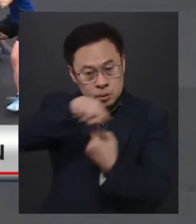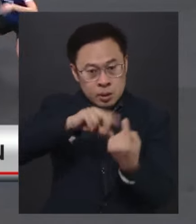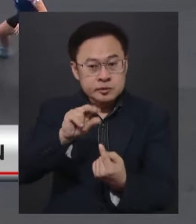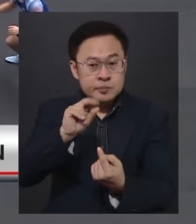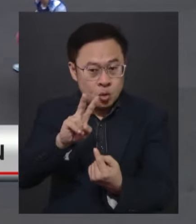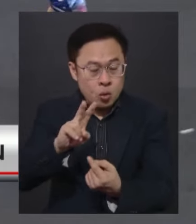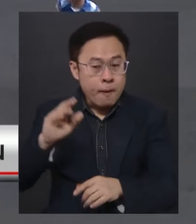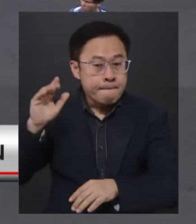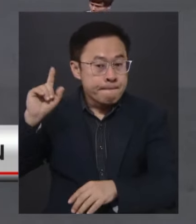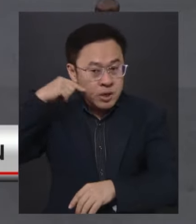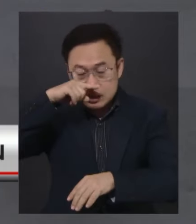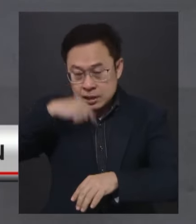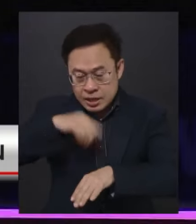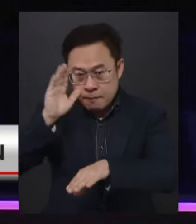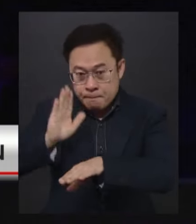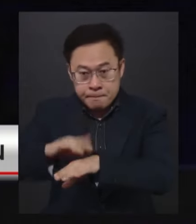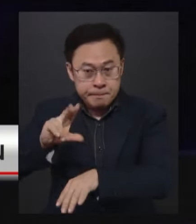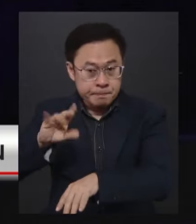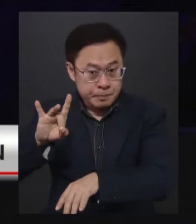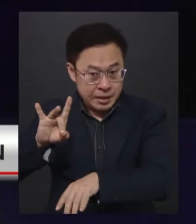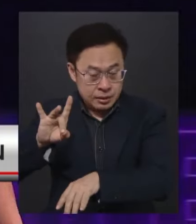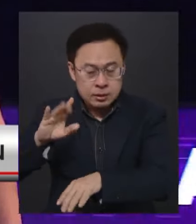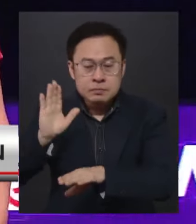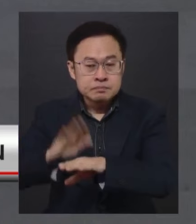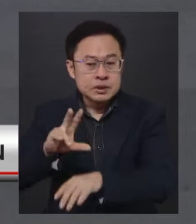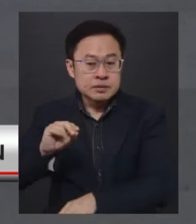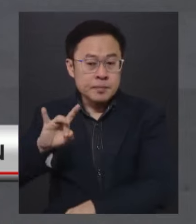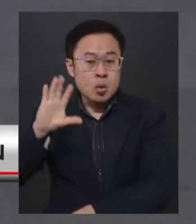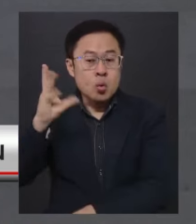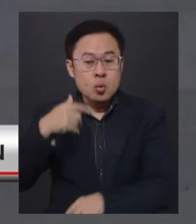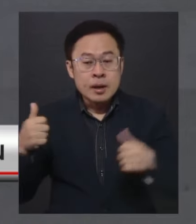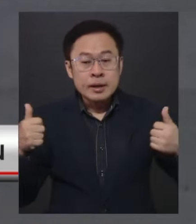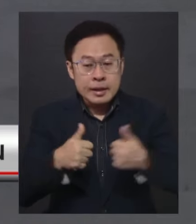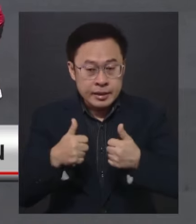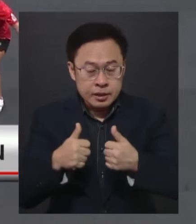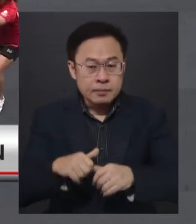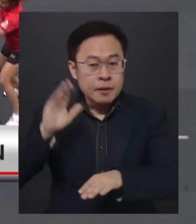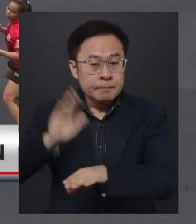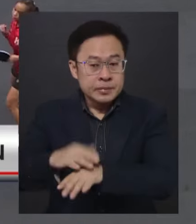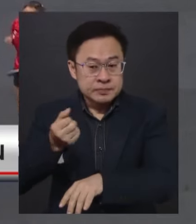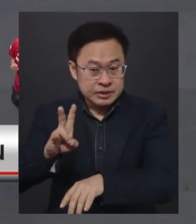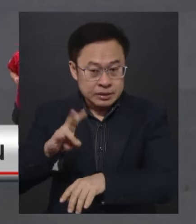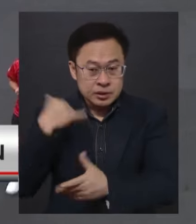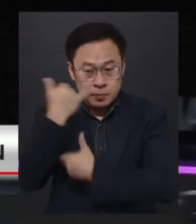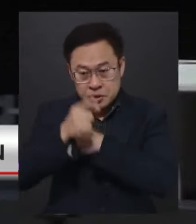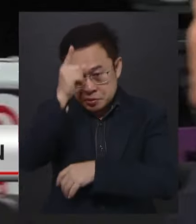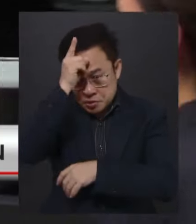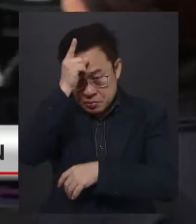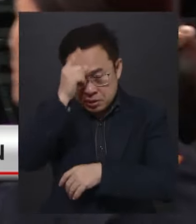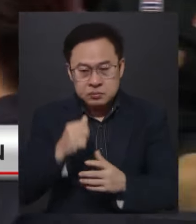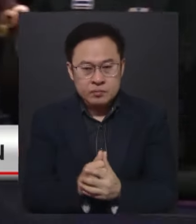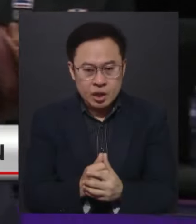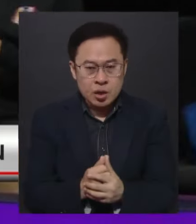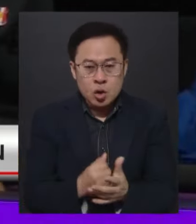ค่ะมืออันดับ 38ของโลกมาพบกับนน่าฮมค่ะเป็นมืออันดับ 17ของโลกจากเยอรมันซึ่งผลก็